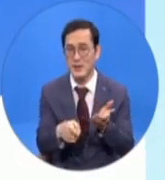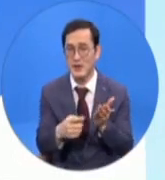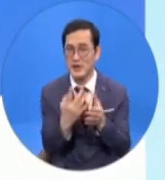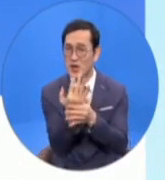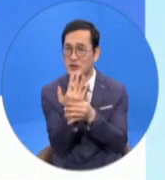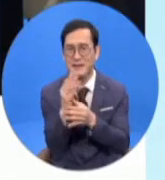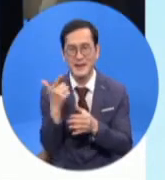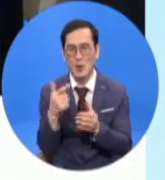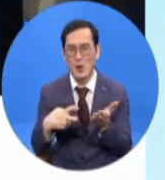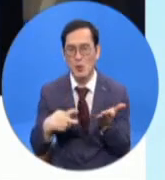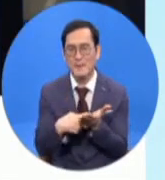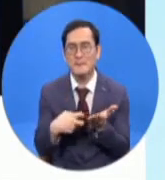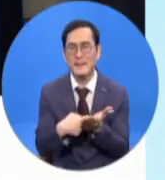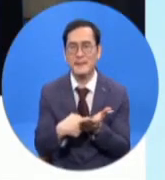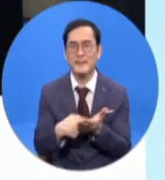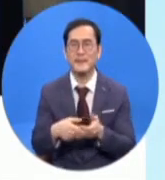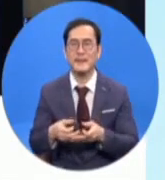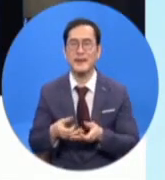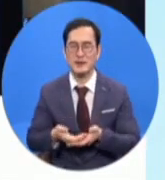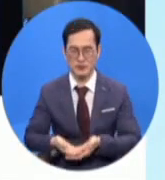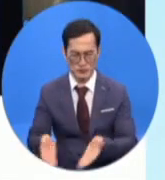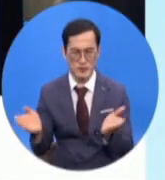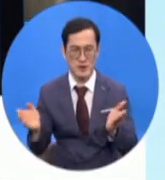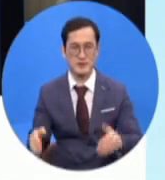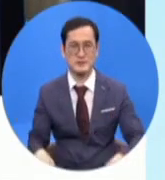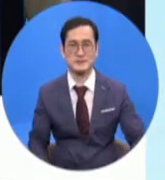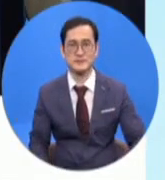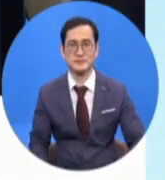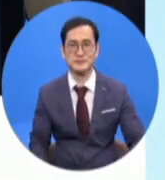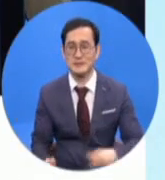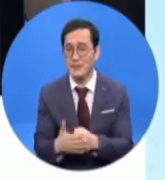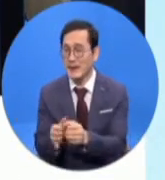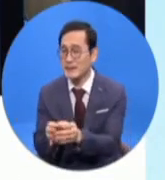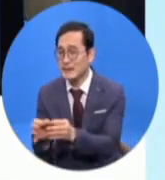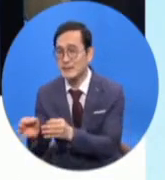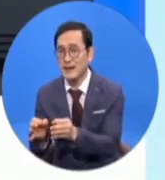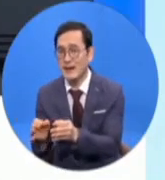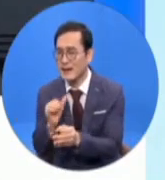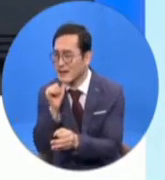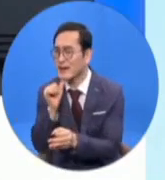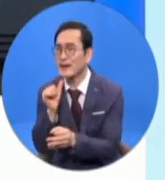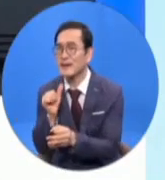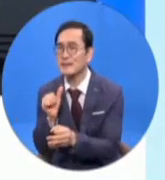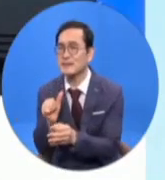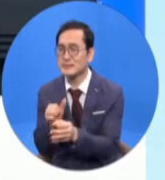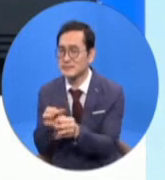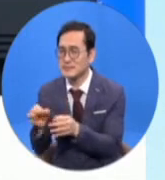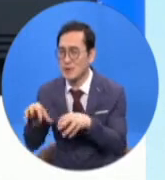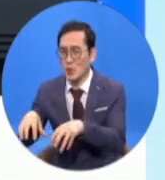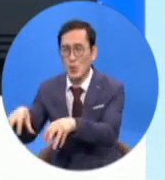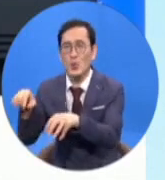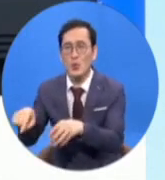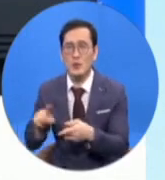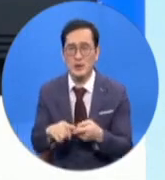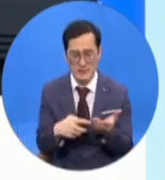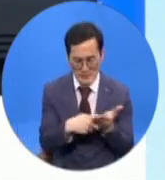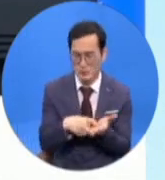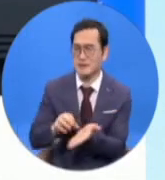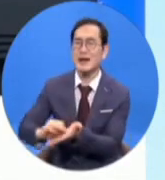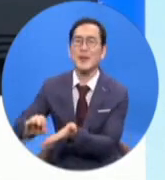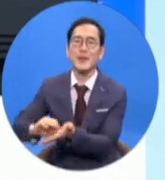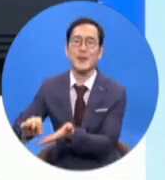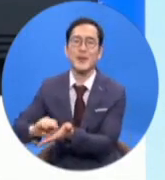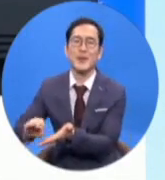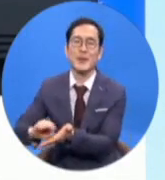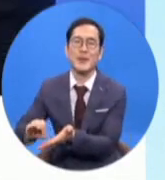지역 화폐나 이런데서 쓸 수 있도록 하기 때문에 상권 도사리고 대해서 활성화 할 수 있는 기회가 되는 것이고 또 어느 사람 주거는 사람만 주게 되면